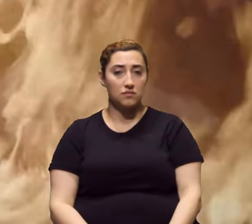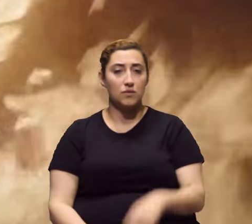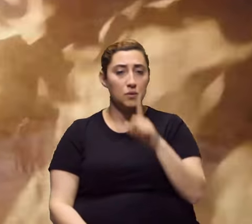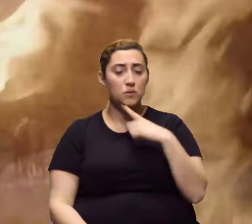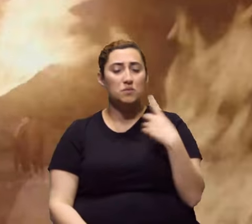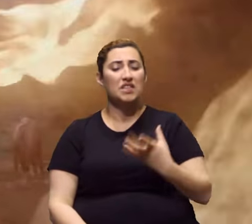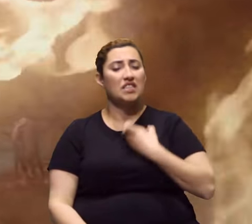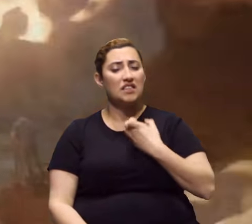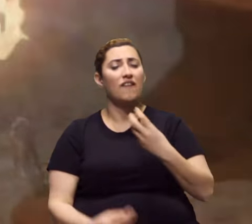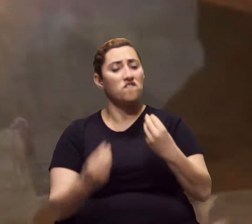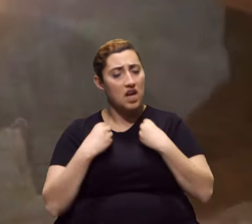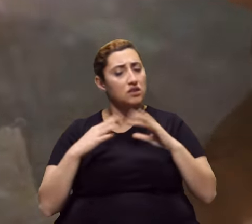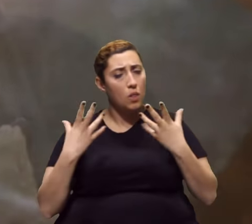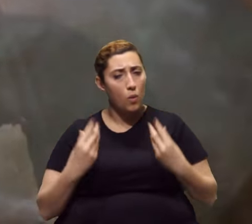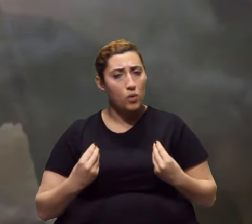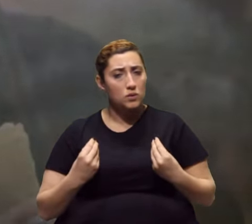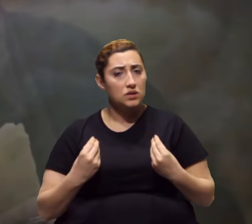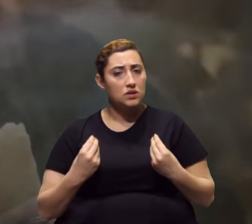100.000 cefa kılsan bana,